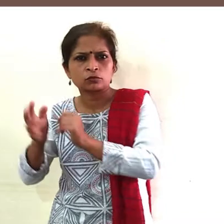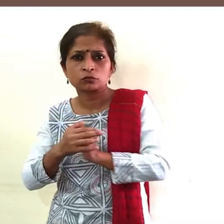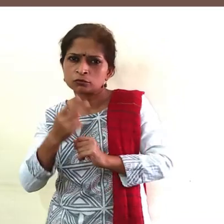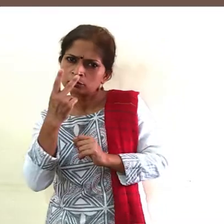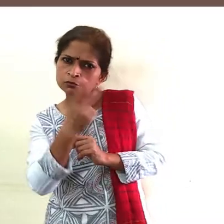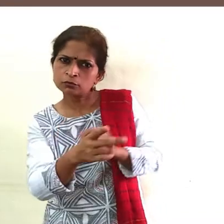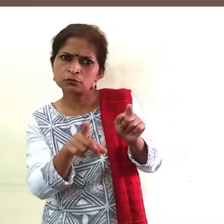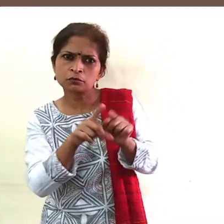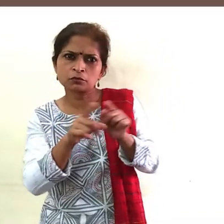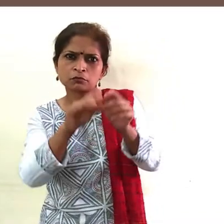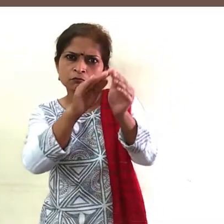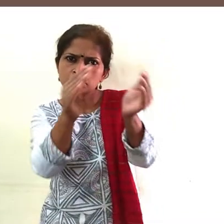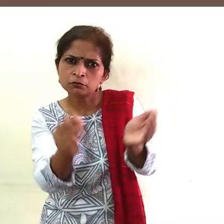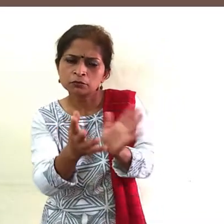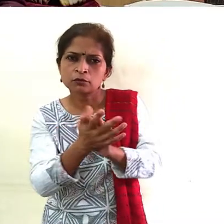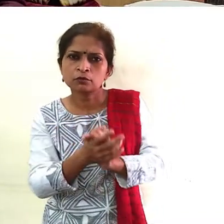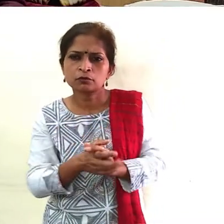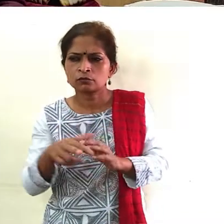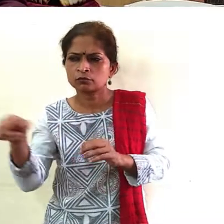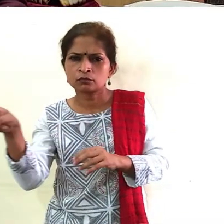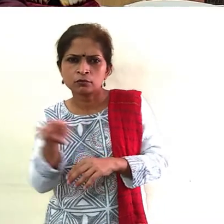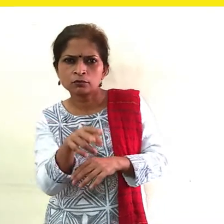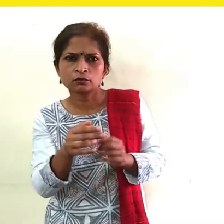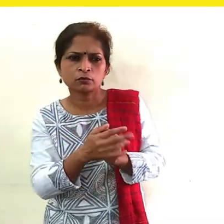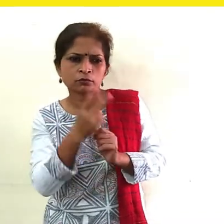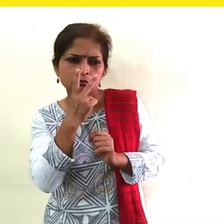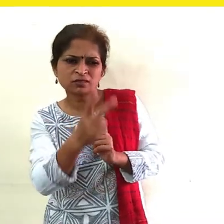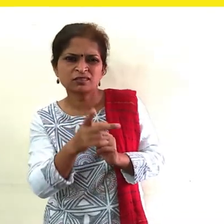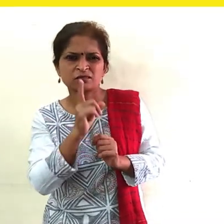बड़ा लगाव था उसके तरफ। तो वो भी आता, लेकिन